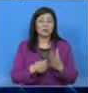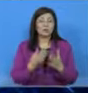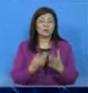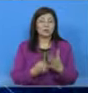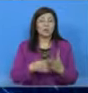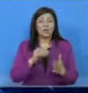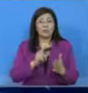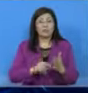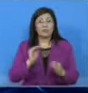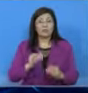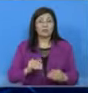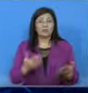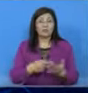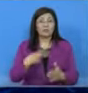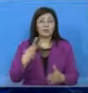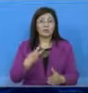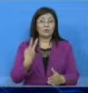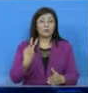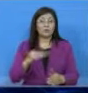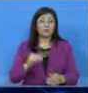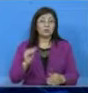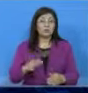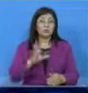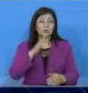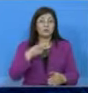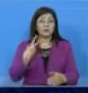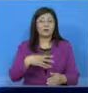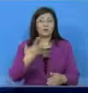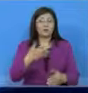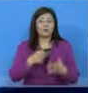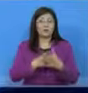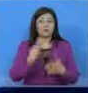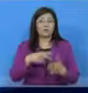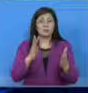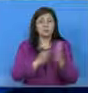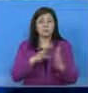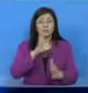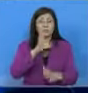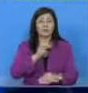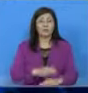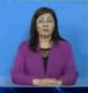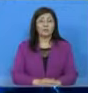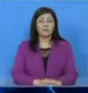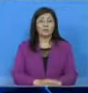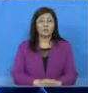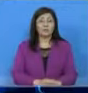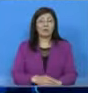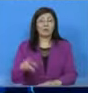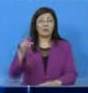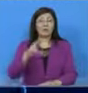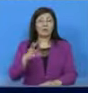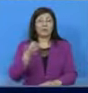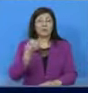актюбинских семьи. Из них более 2200 молодых людей в возрасте от 25 до 29 лет. В январе-мае текущего года